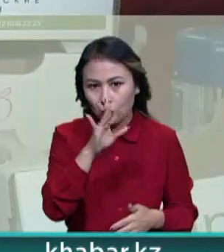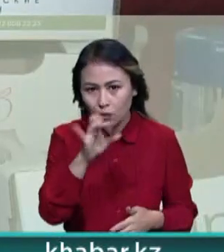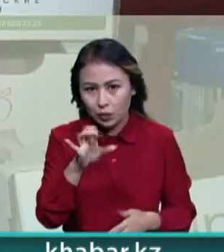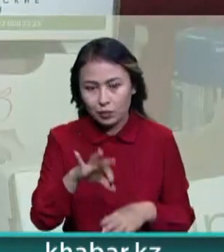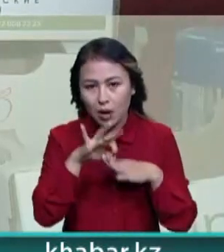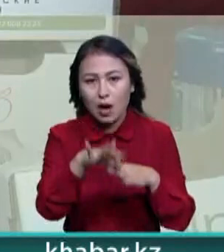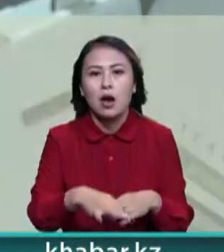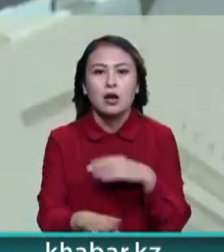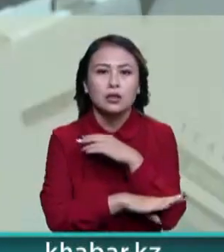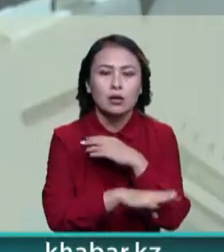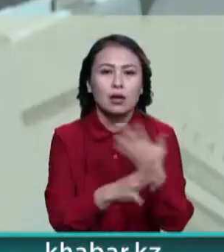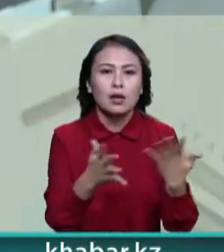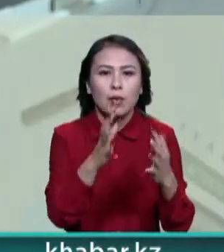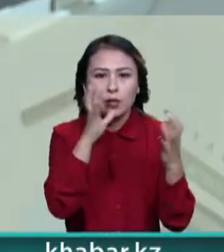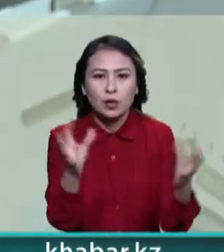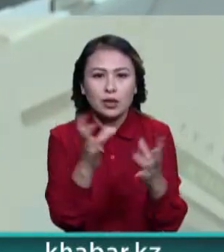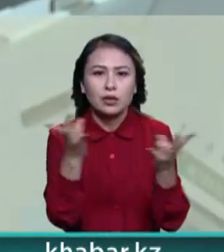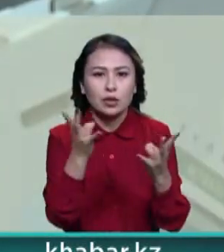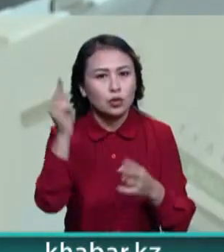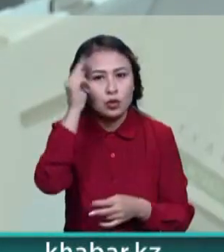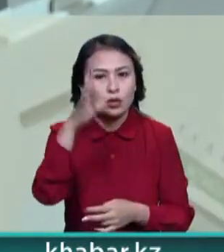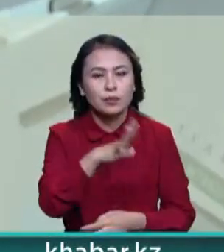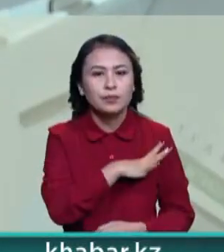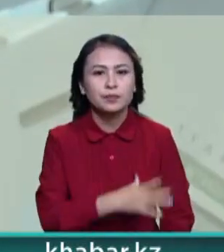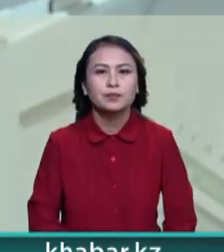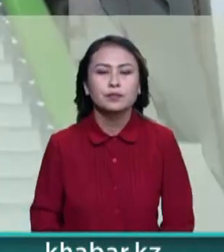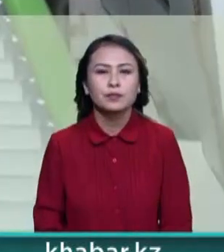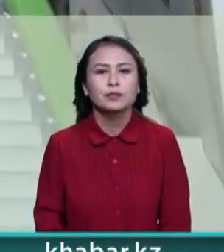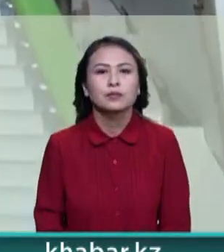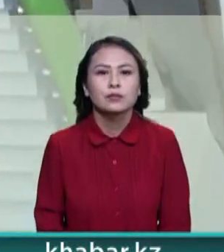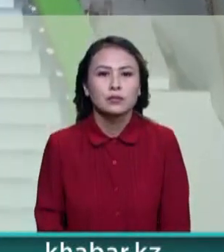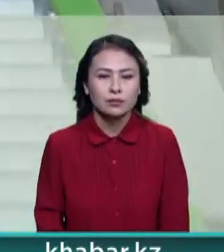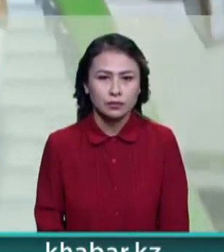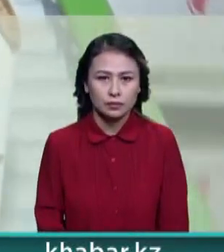айлық курстан өтіп, ағашты қалай баптау керектігін үйренеді.